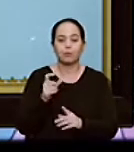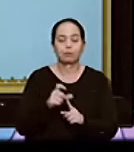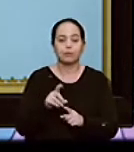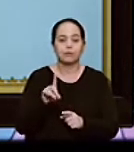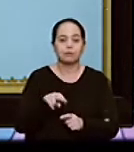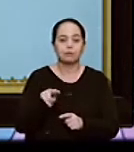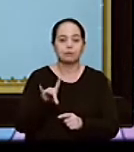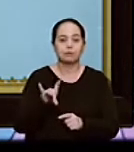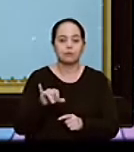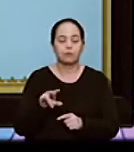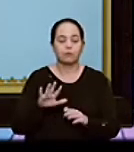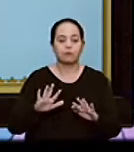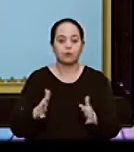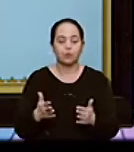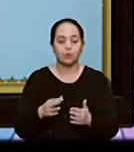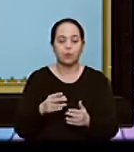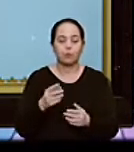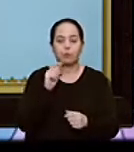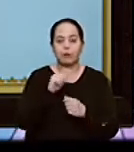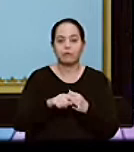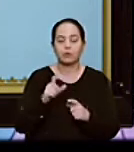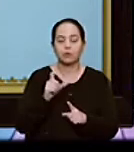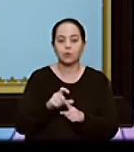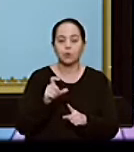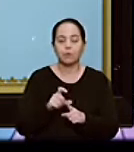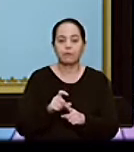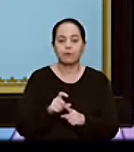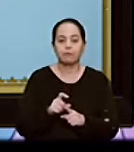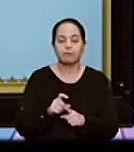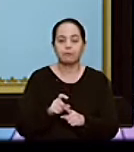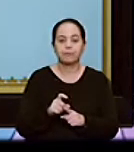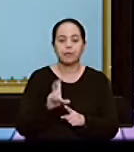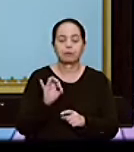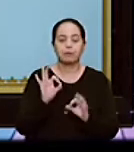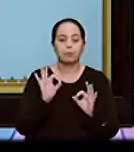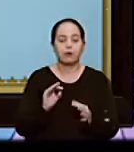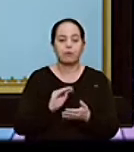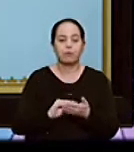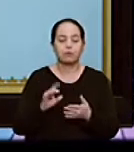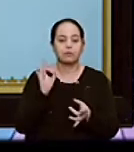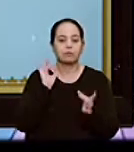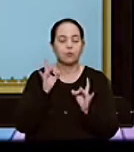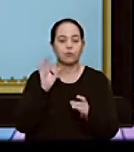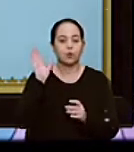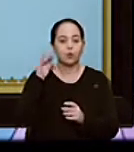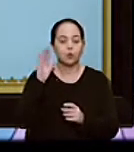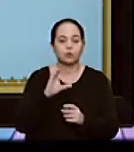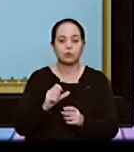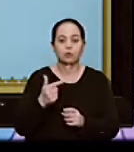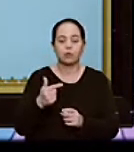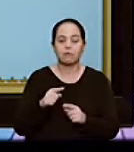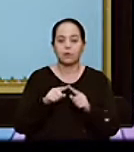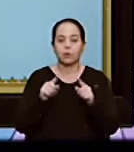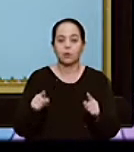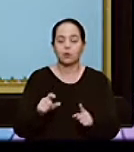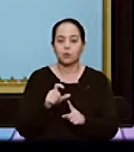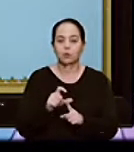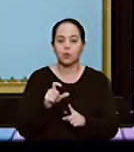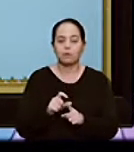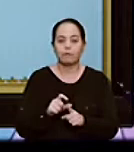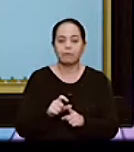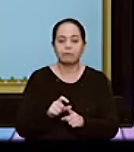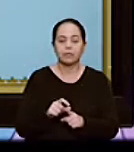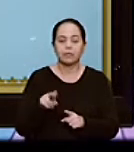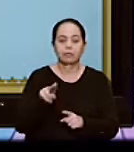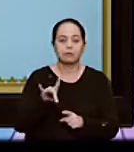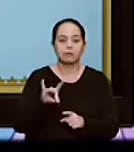Друг. Подбираем проверочное слово на правило правописания звонкой глухой согласной в корне слова.